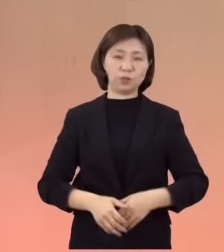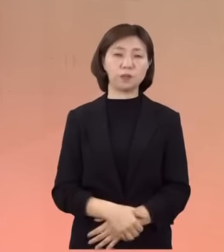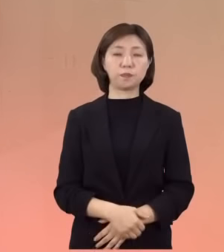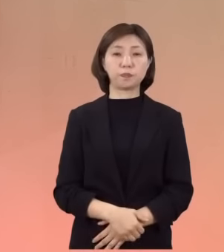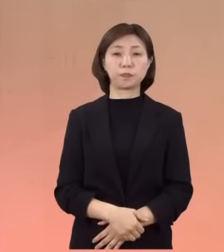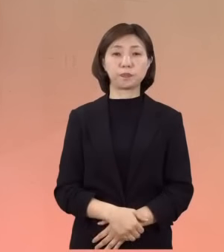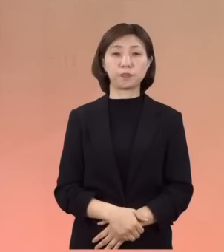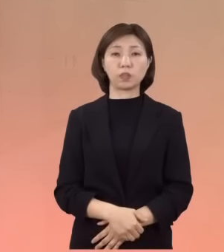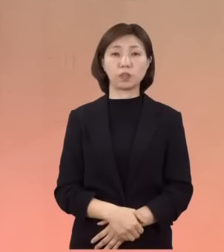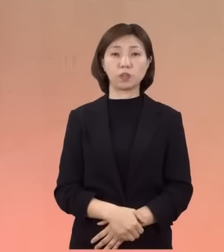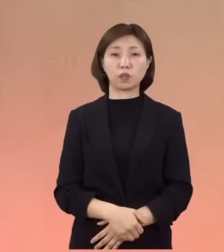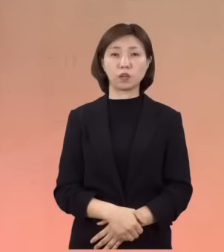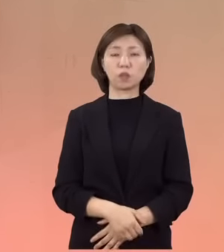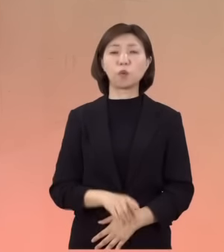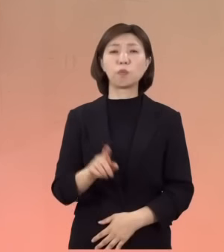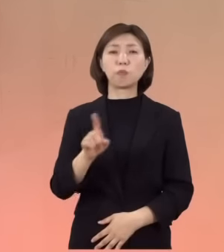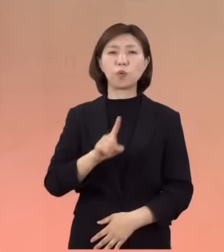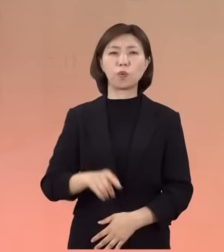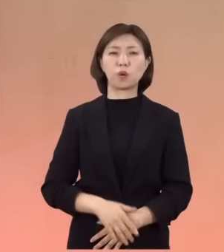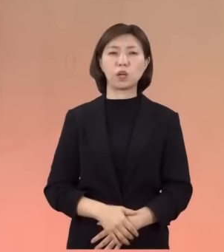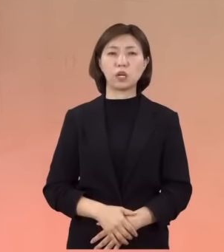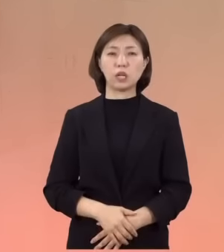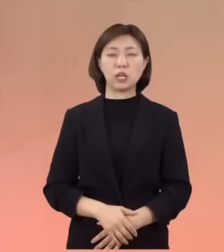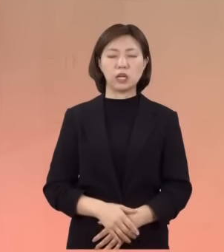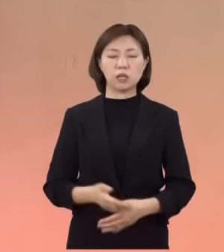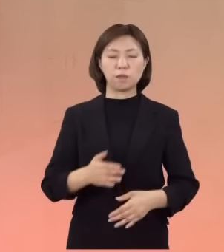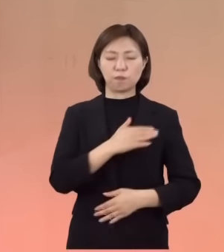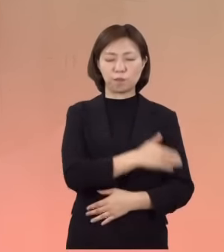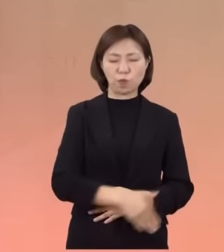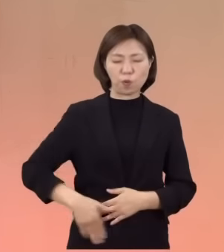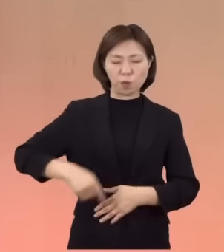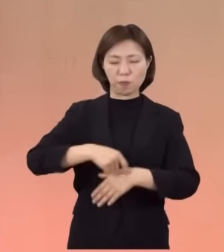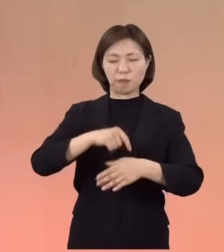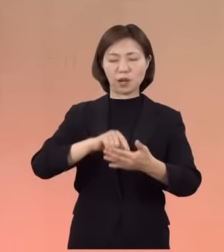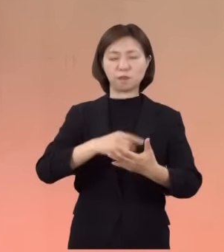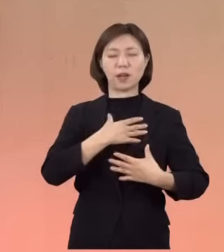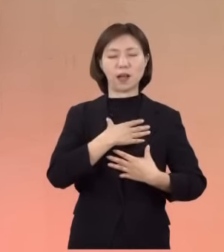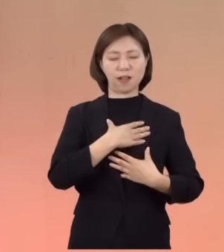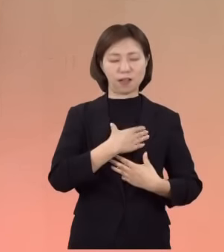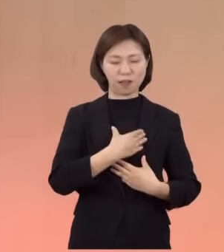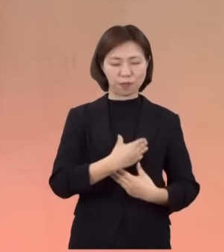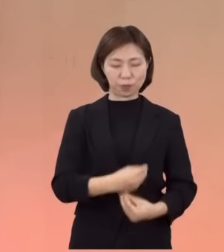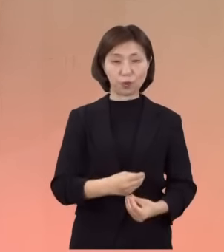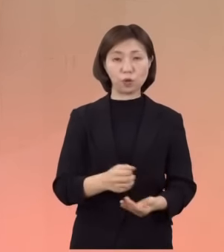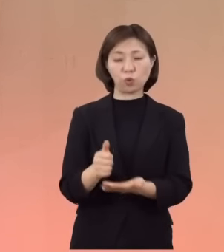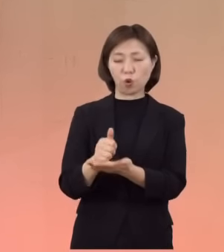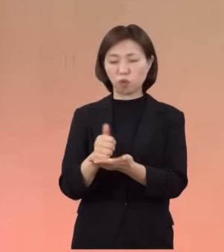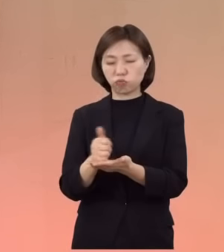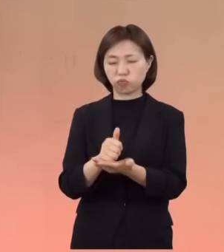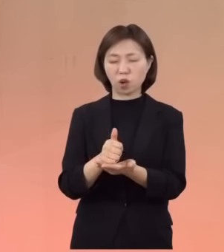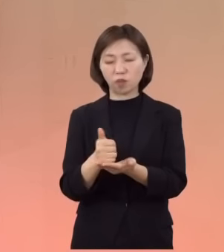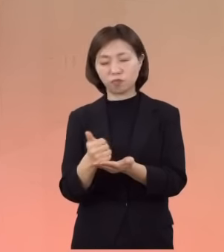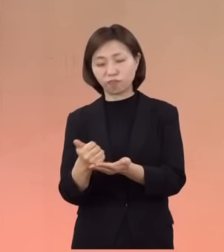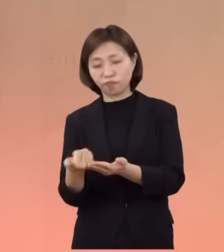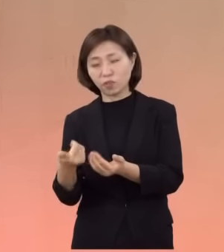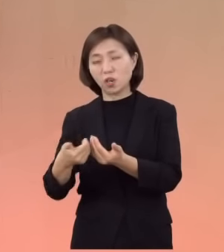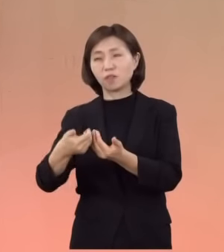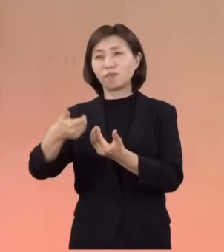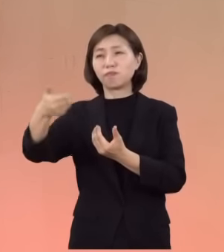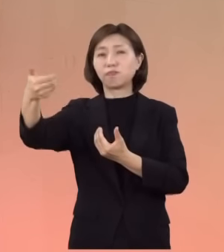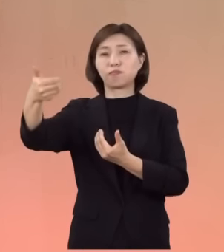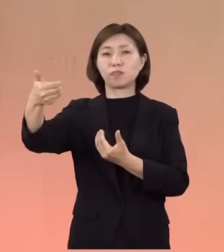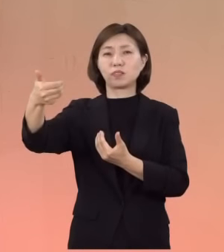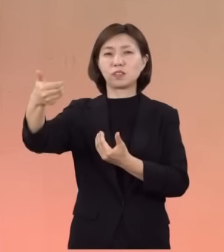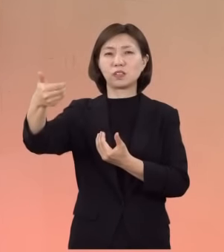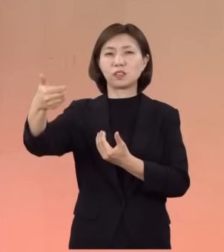다같이 몸과 마음이 안락하고 임종 씨에는 반드시 서방